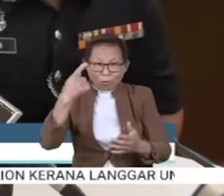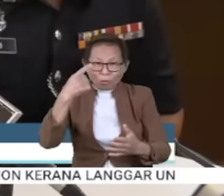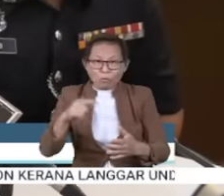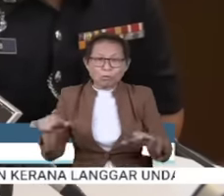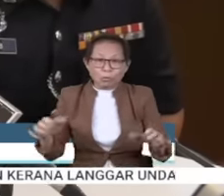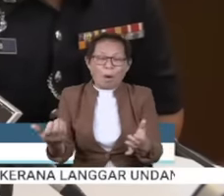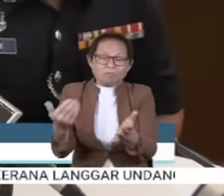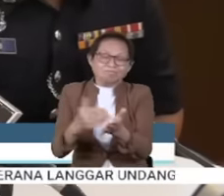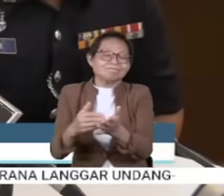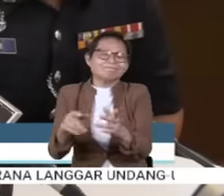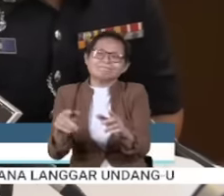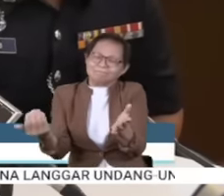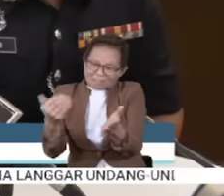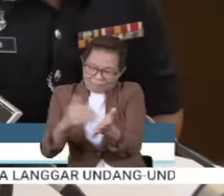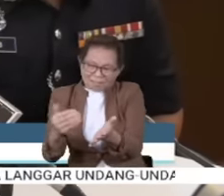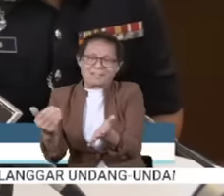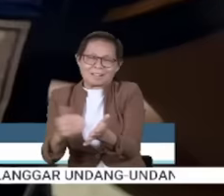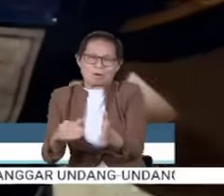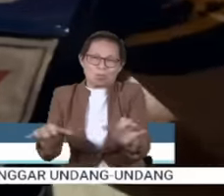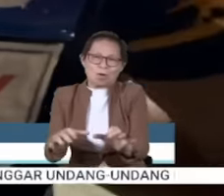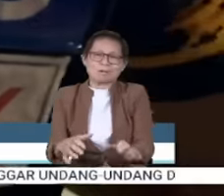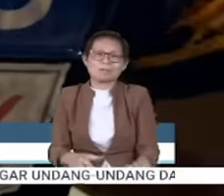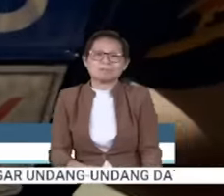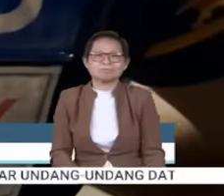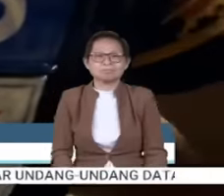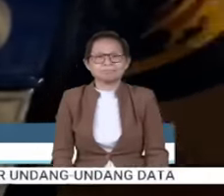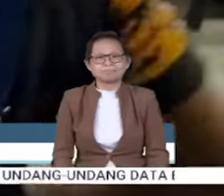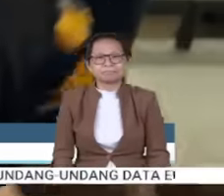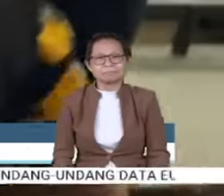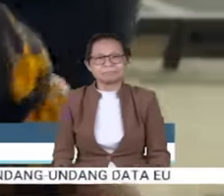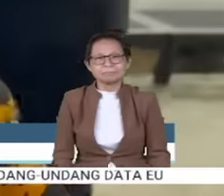perbuatan yang sama sekali lagi